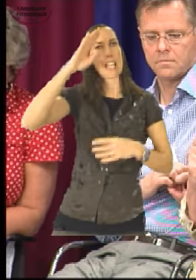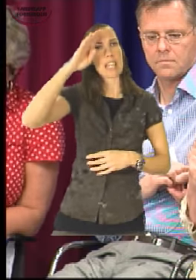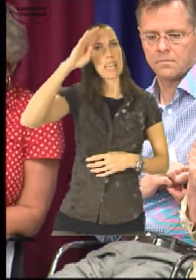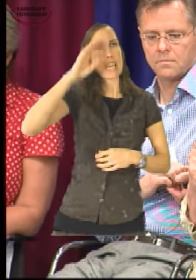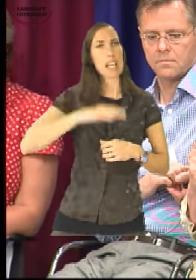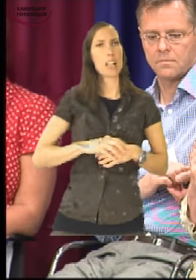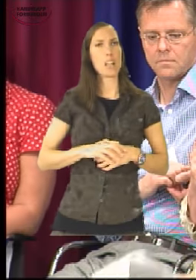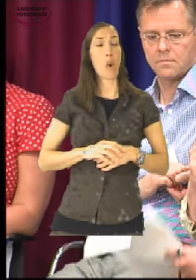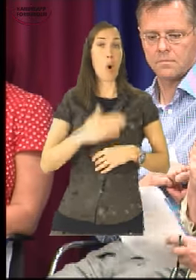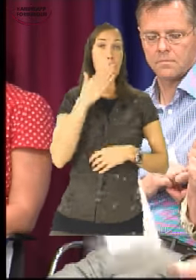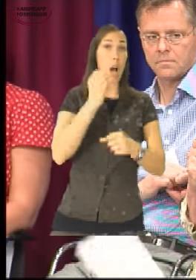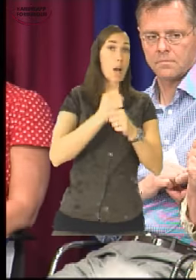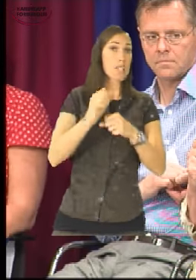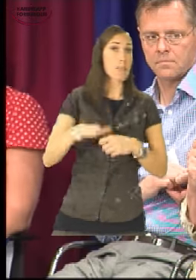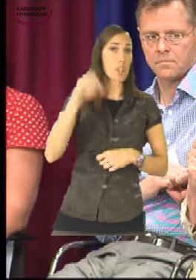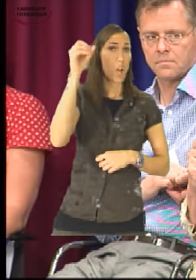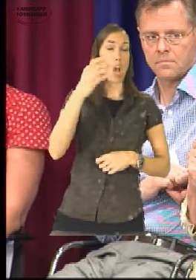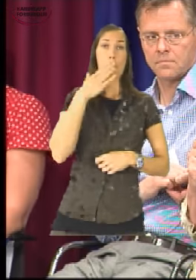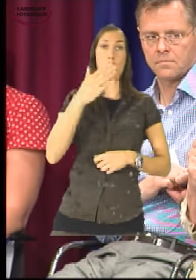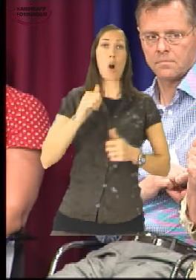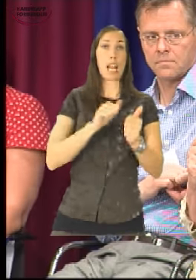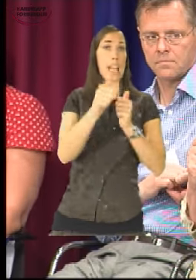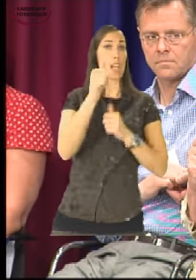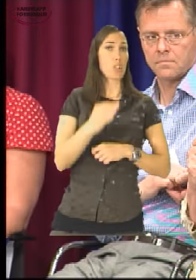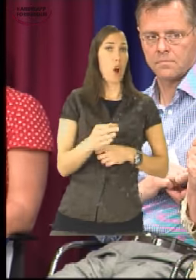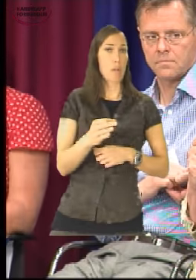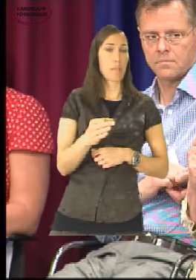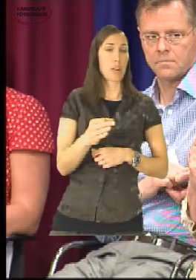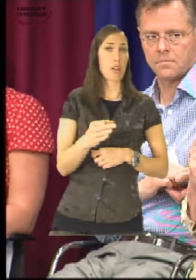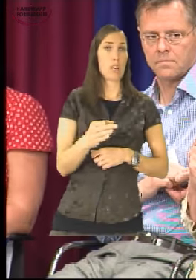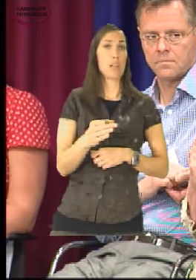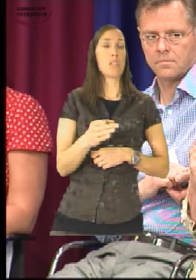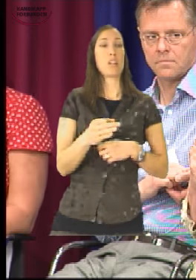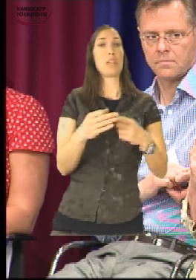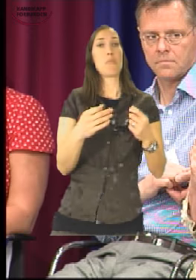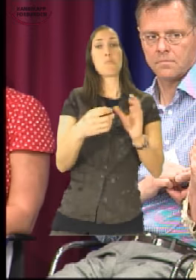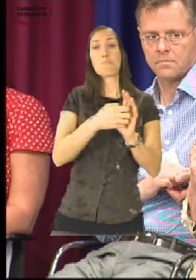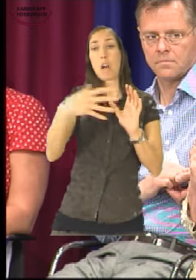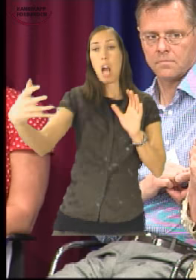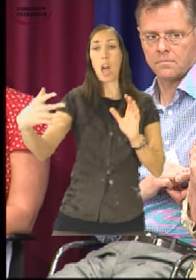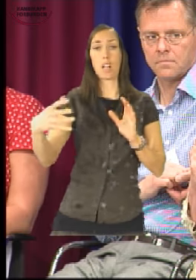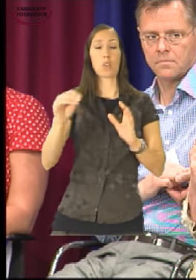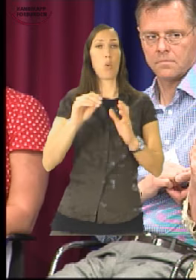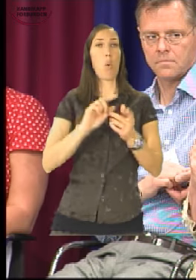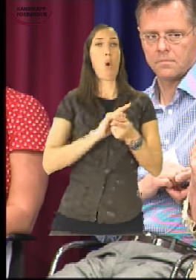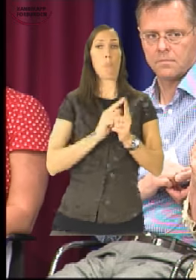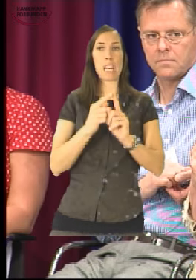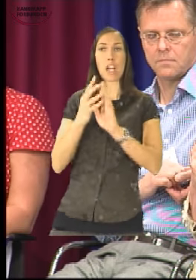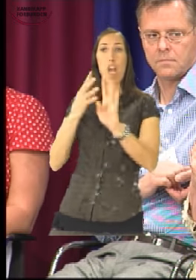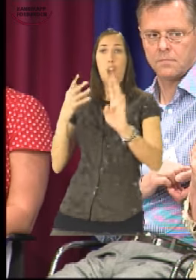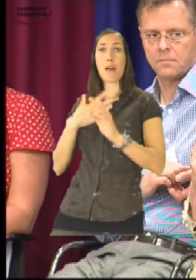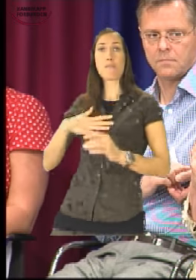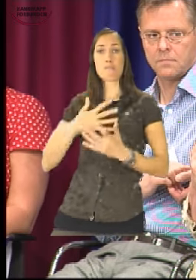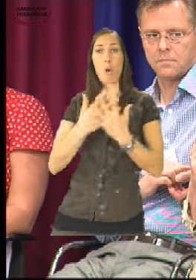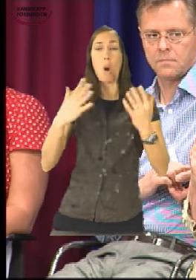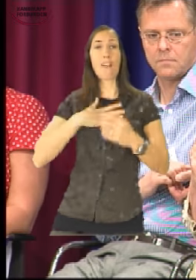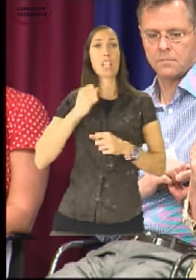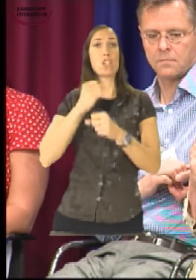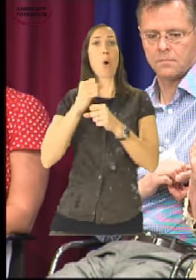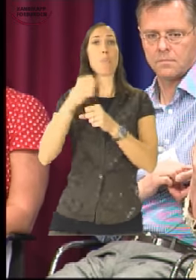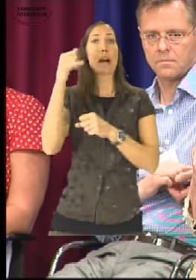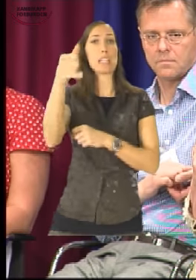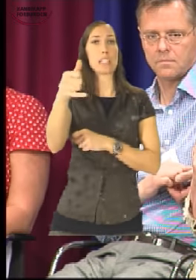god arbetsmiljö, ett bra ledarskap, kan betyda att man står i kö för att få tjänst där. Så det